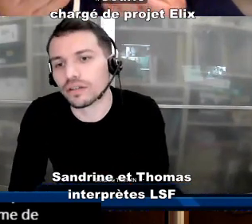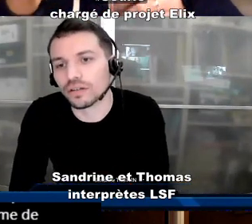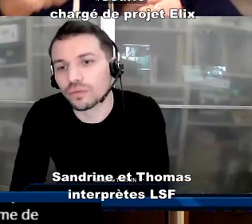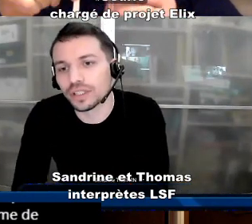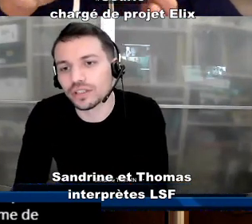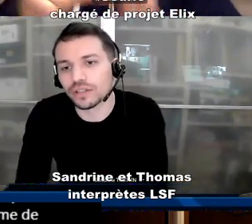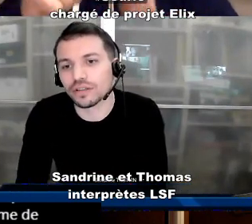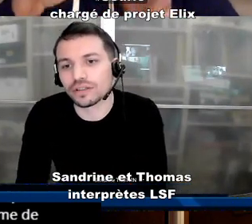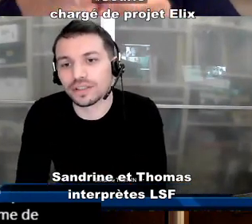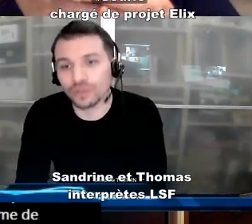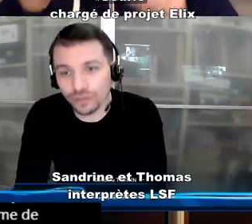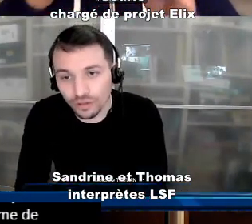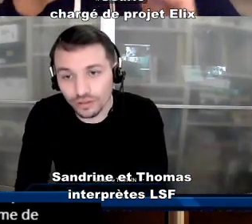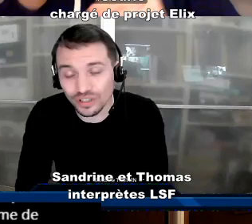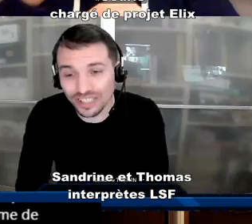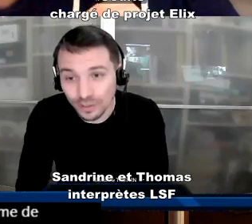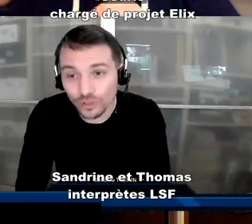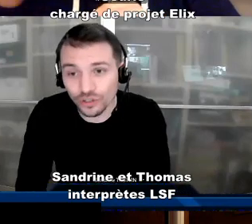Alors, oui,